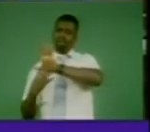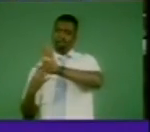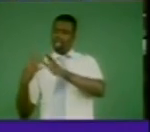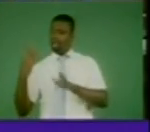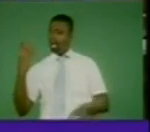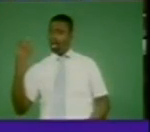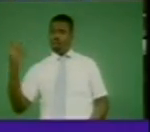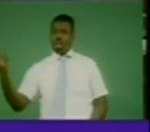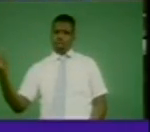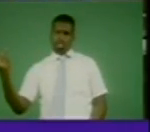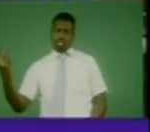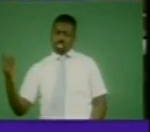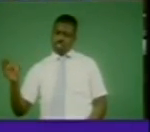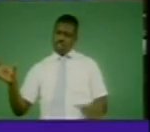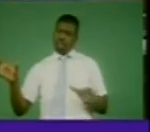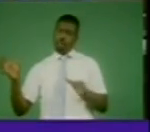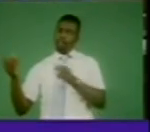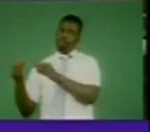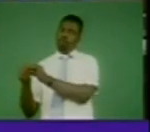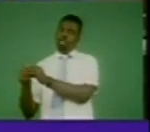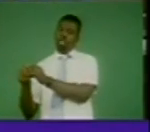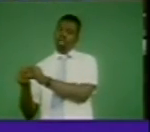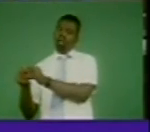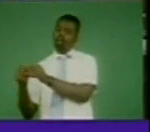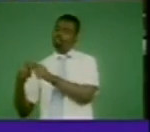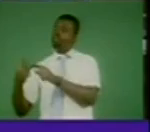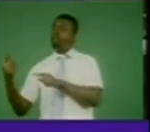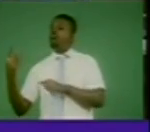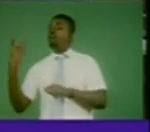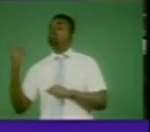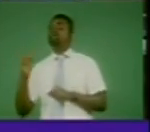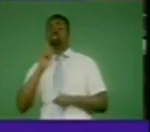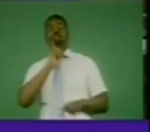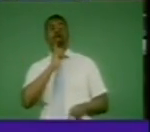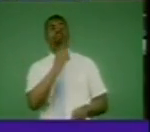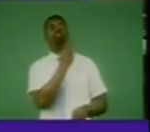42 na 144 hadi 150 kura moja kila moja.